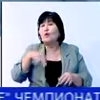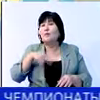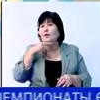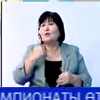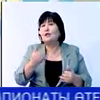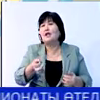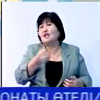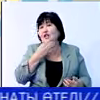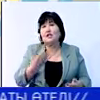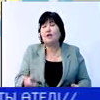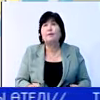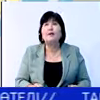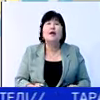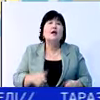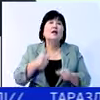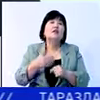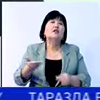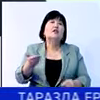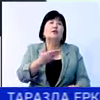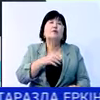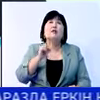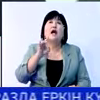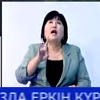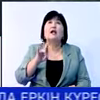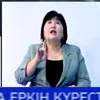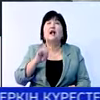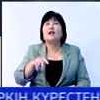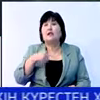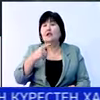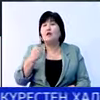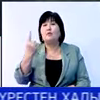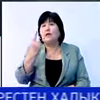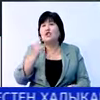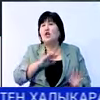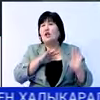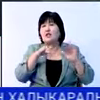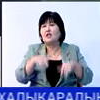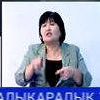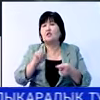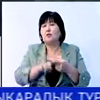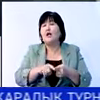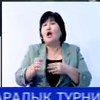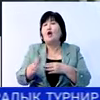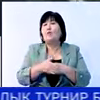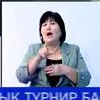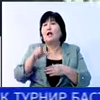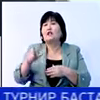шықты. Негізгі біз Арал дегенде ең әуелі теңіз, сол теңізге байланысты балықшылар